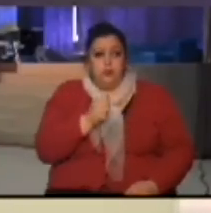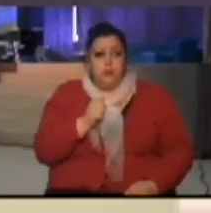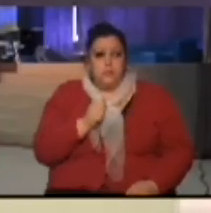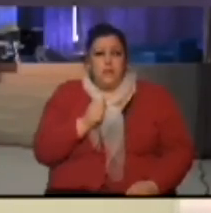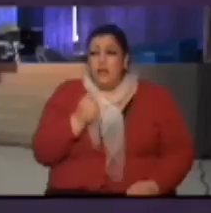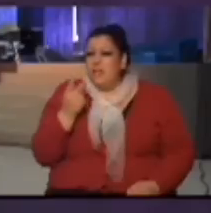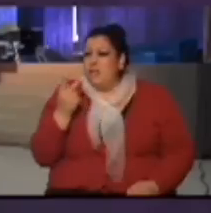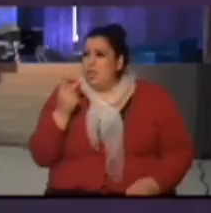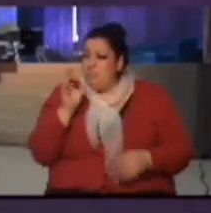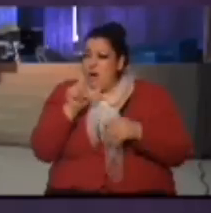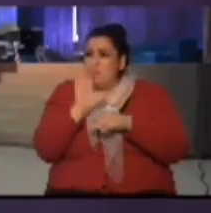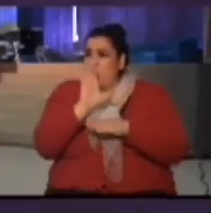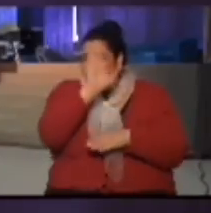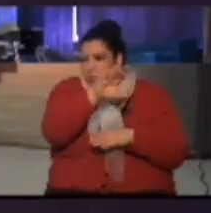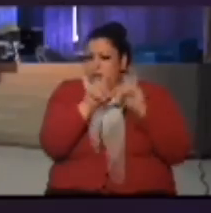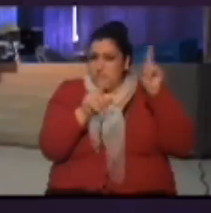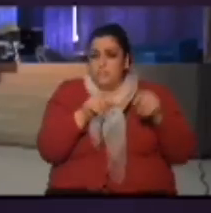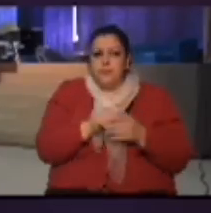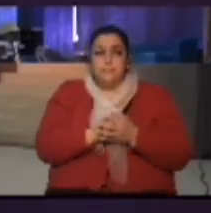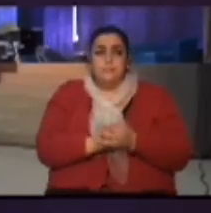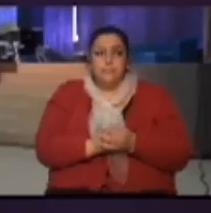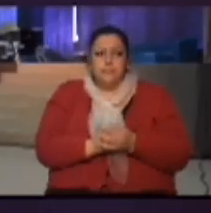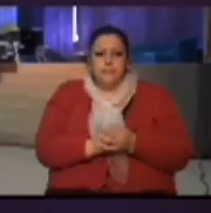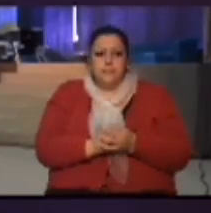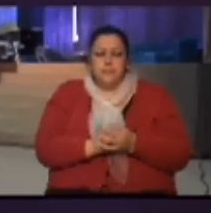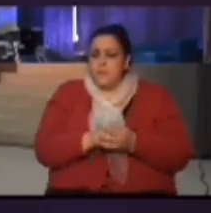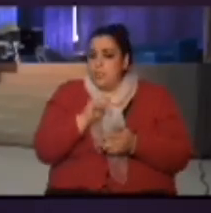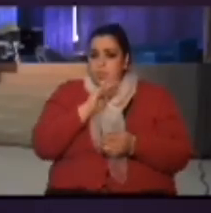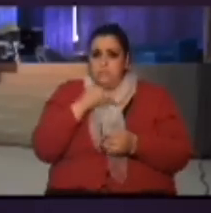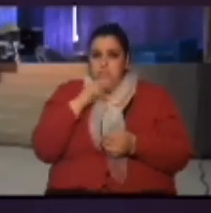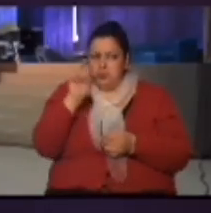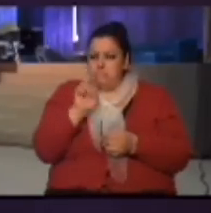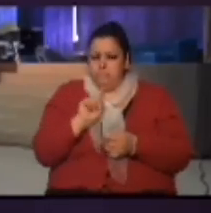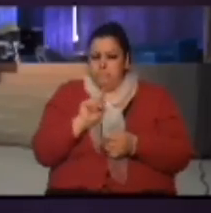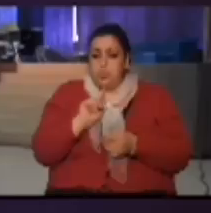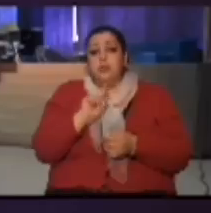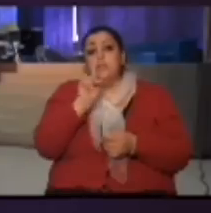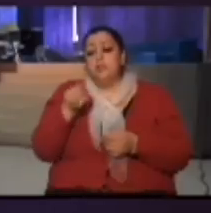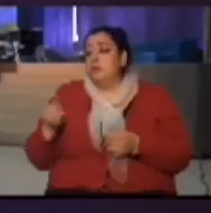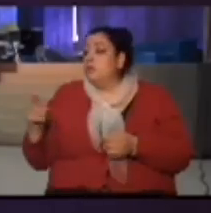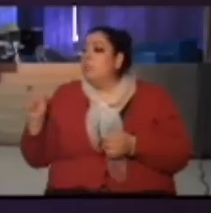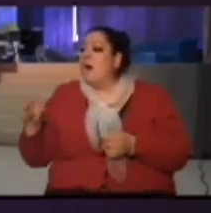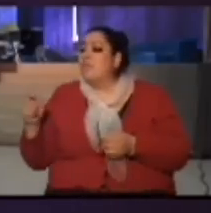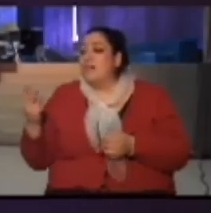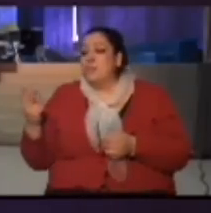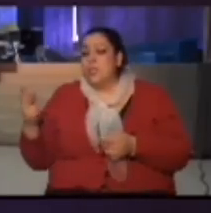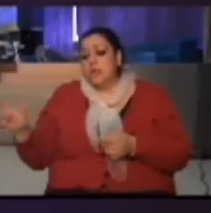ուղարկում, մի քանի հոգի գնում են, ուսումնասիրում են, տեսնում են, որ ամեն բան ճիշտ է, այն 4 ոչ